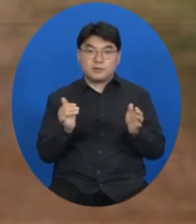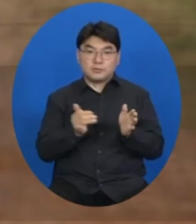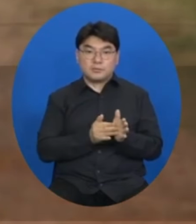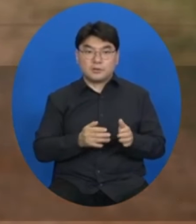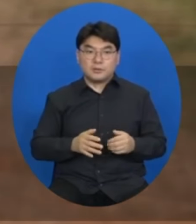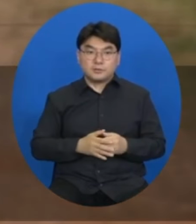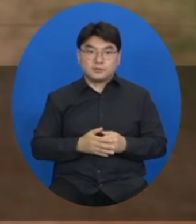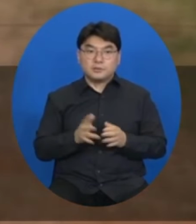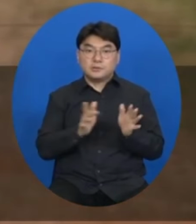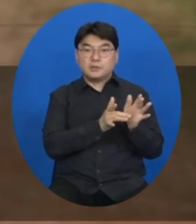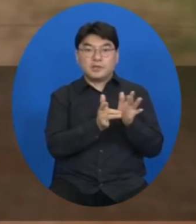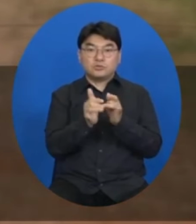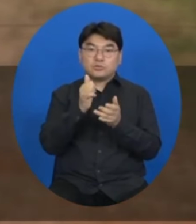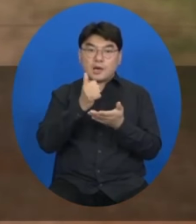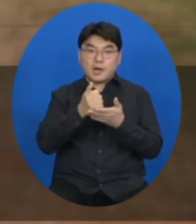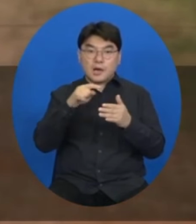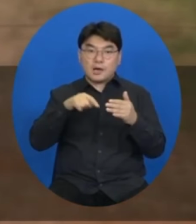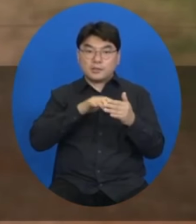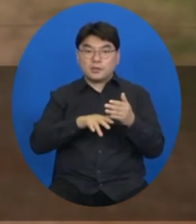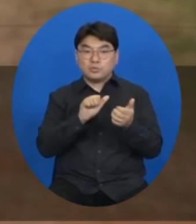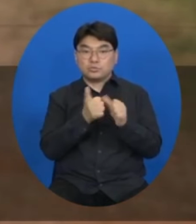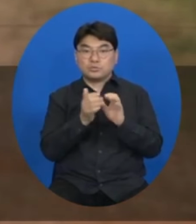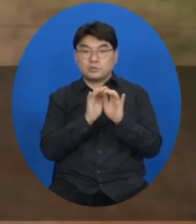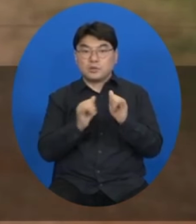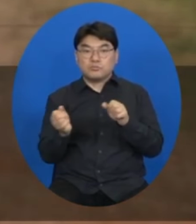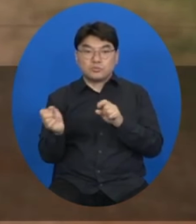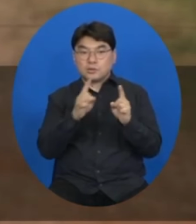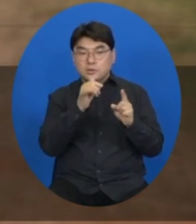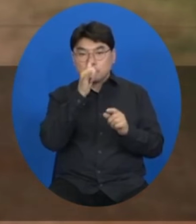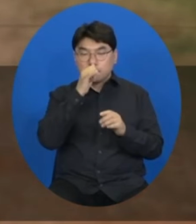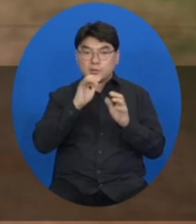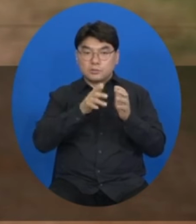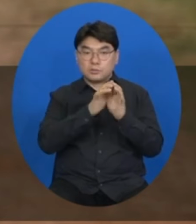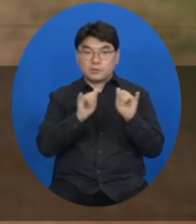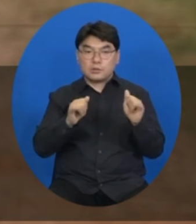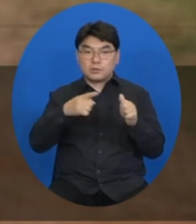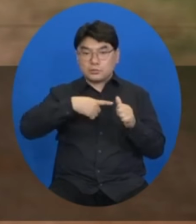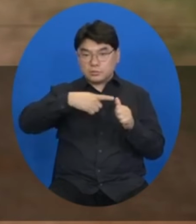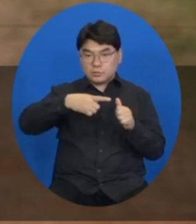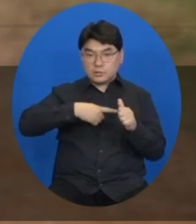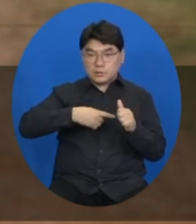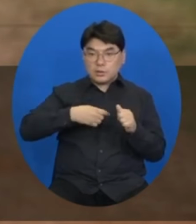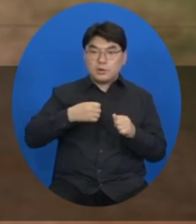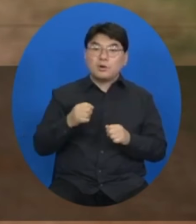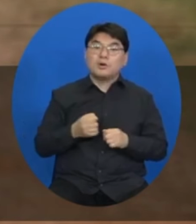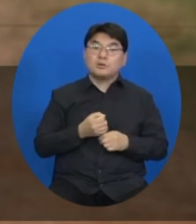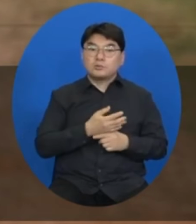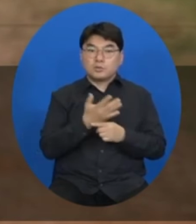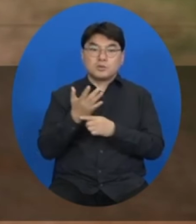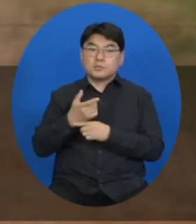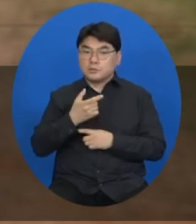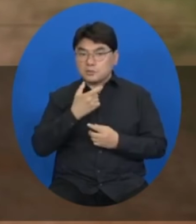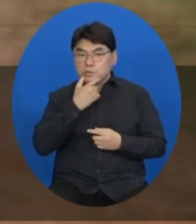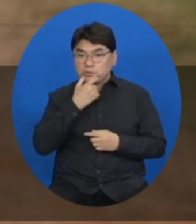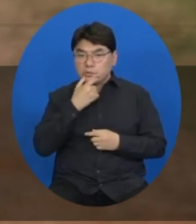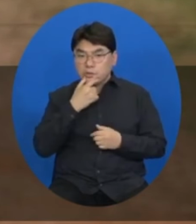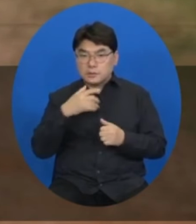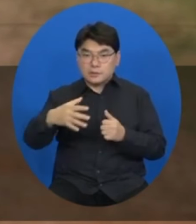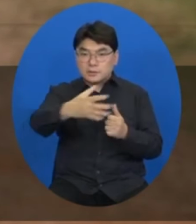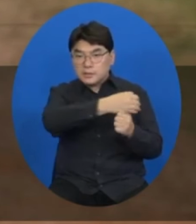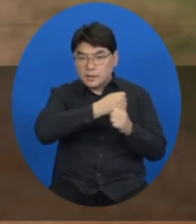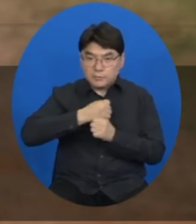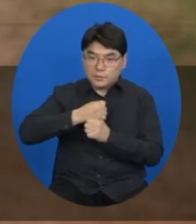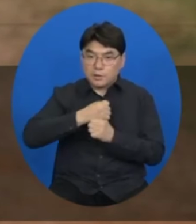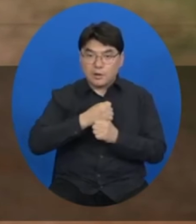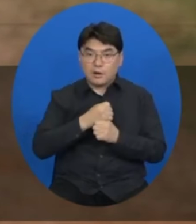3절입니다 예수 안에 죽은 자의 부활이 있다고 백성을 가르치고 전함을 그들이 싫어 그들을 잡음에 날이